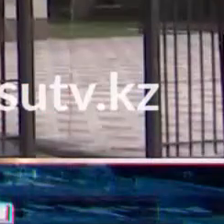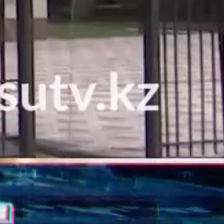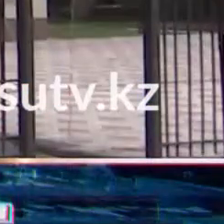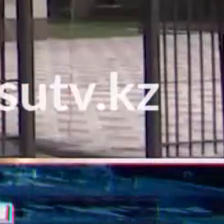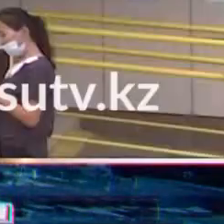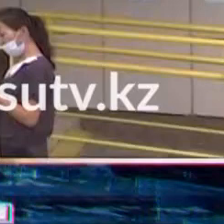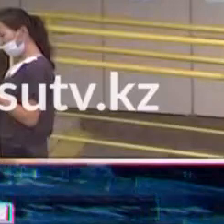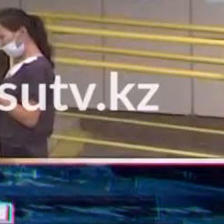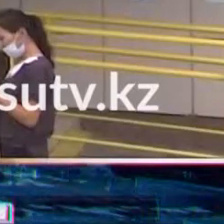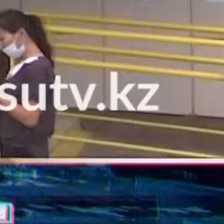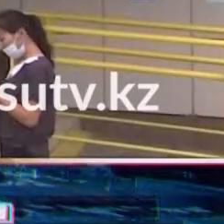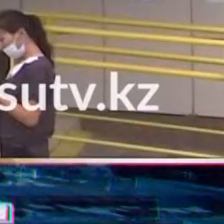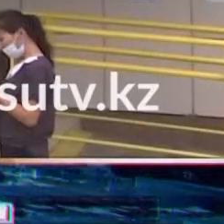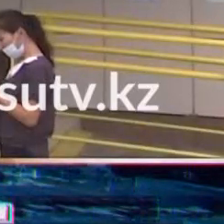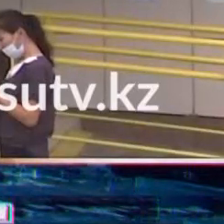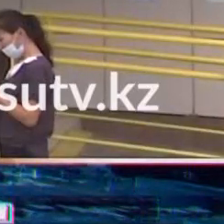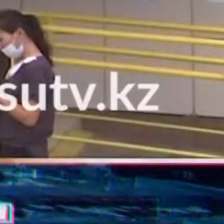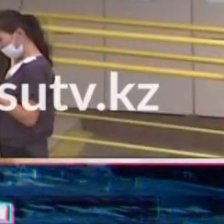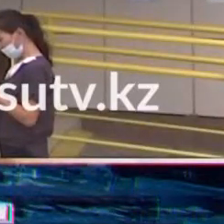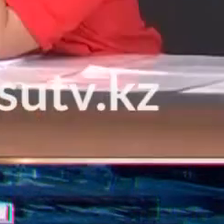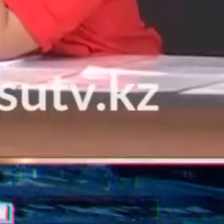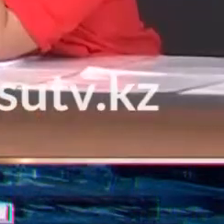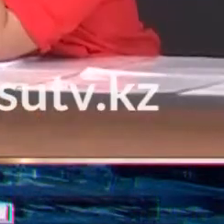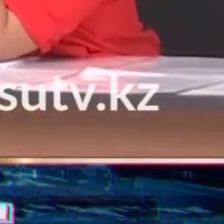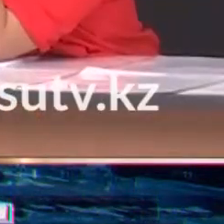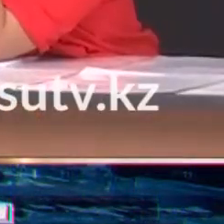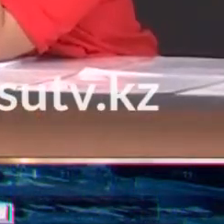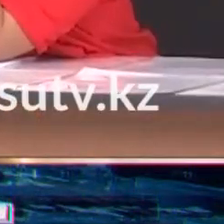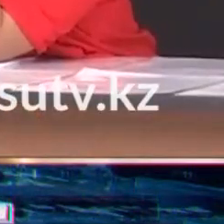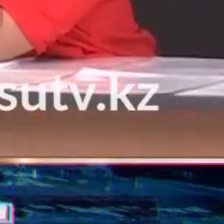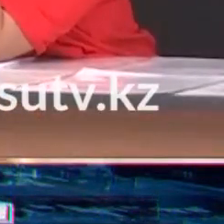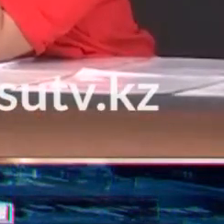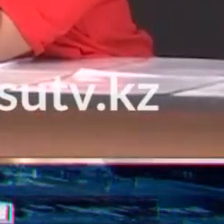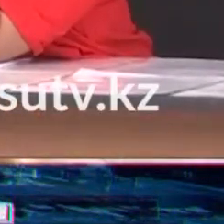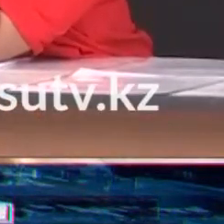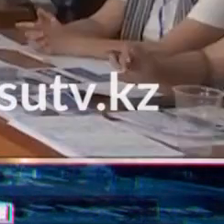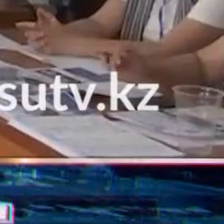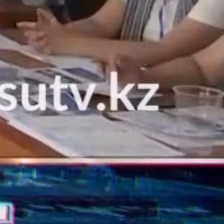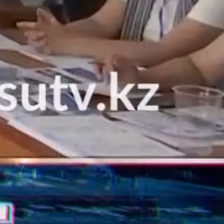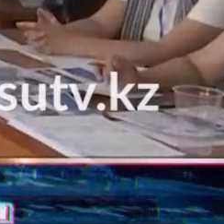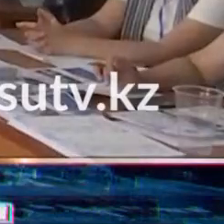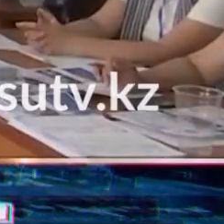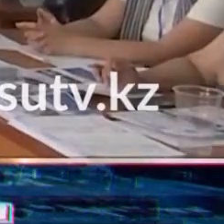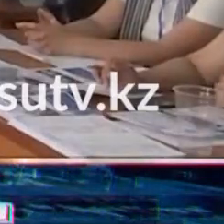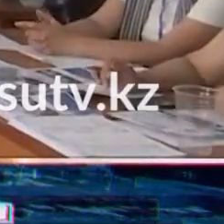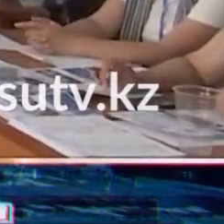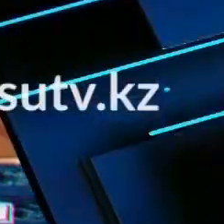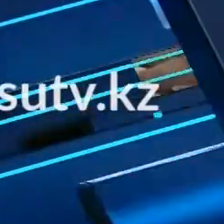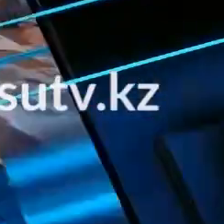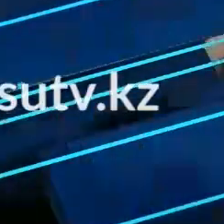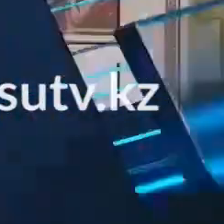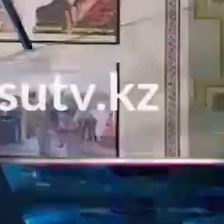Обучим и трудоустроим. Более 5000 образовательных грантов выделено в Алматинской области по программе «Серпен-2050».